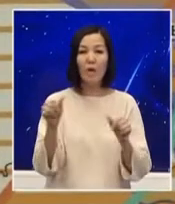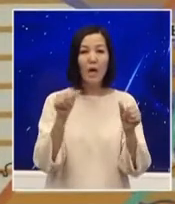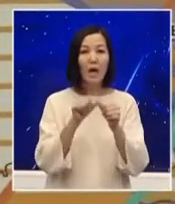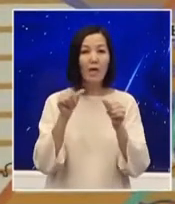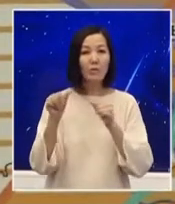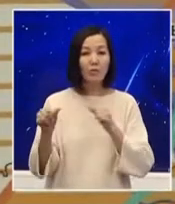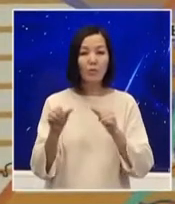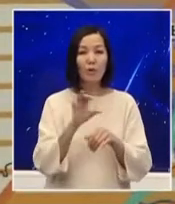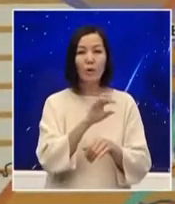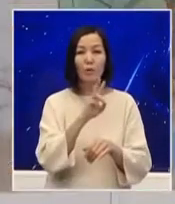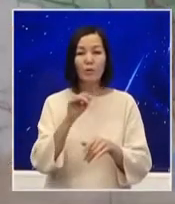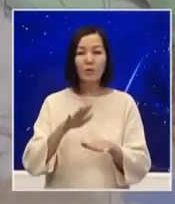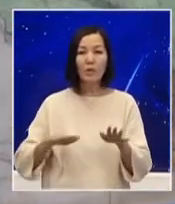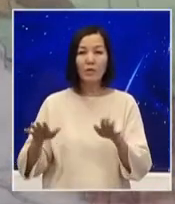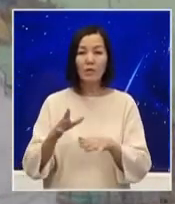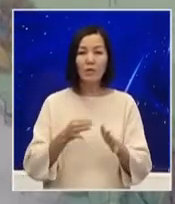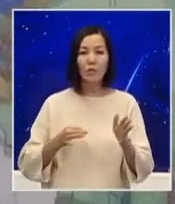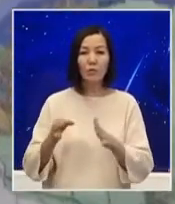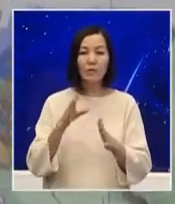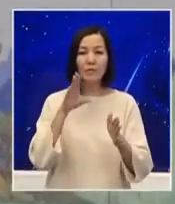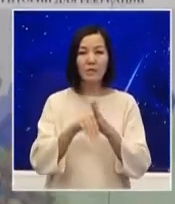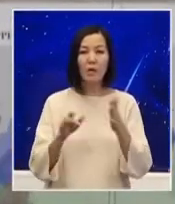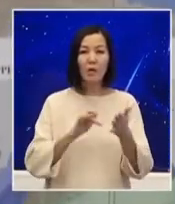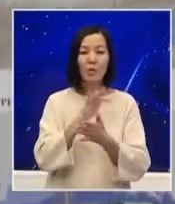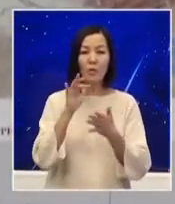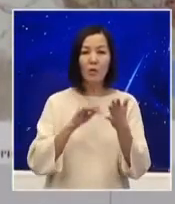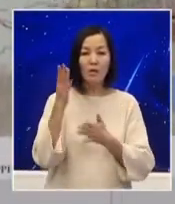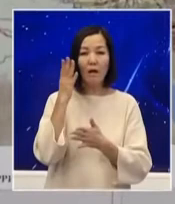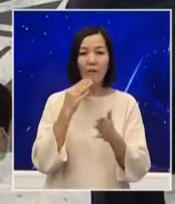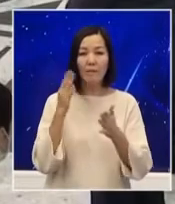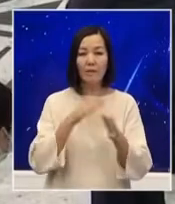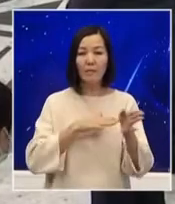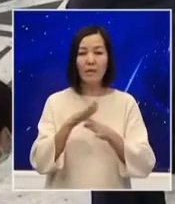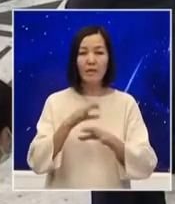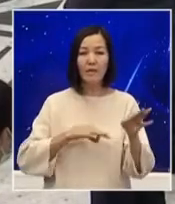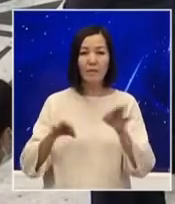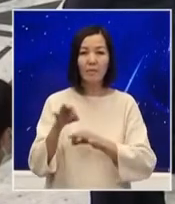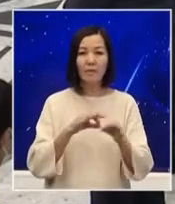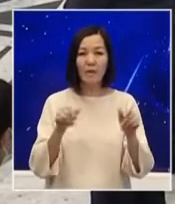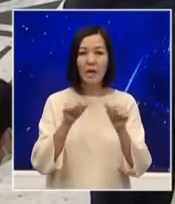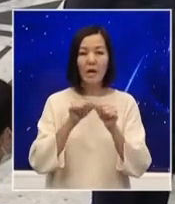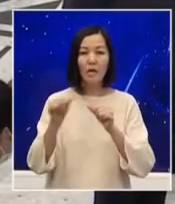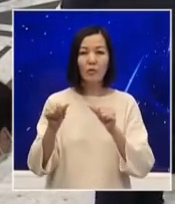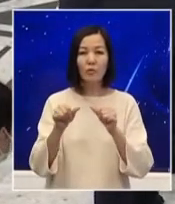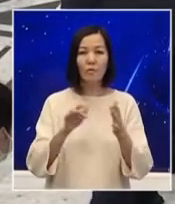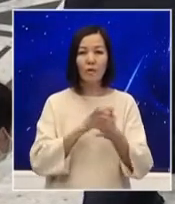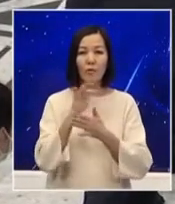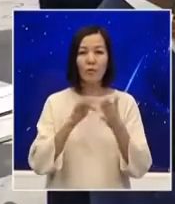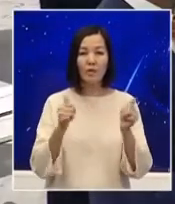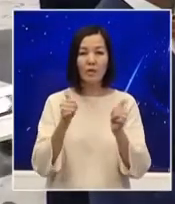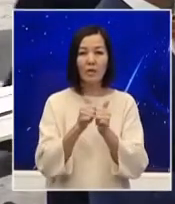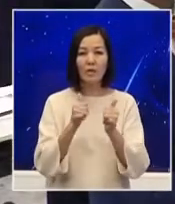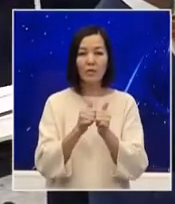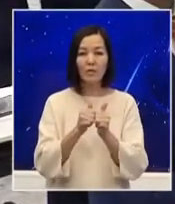вызывает южная часть области, так как здесь расположен город Алматы. При реализации проекта зоны особого градостроительного регулирования территории,